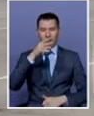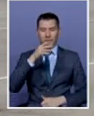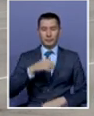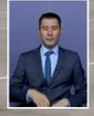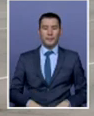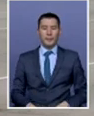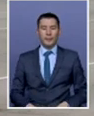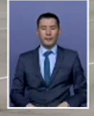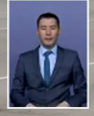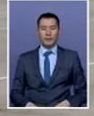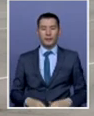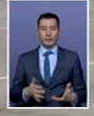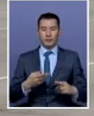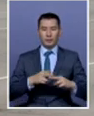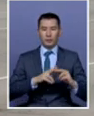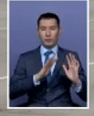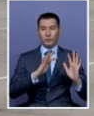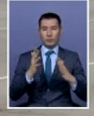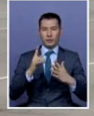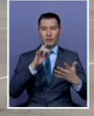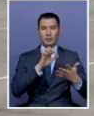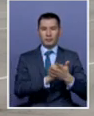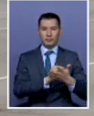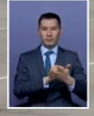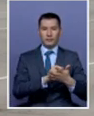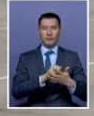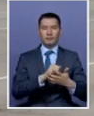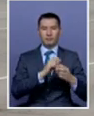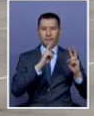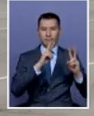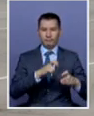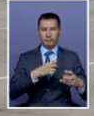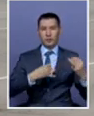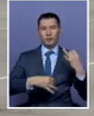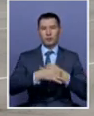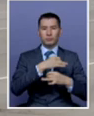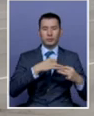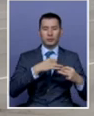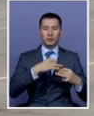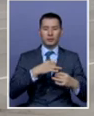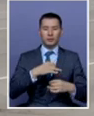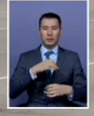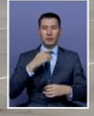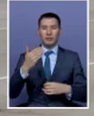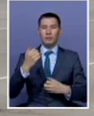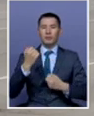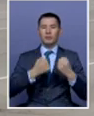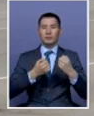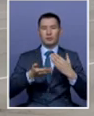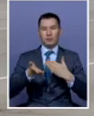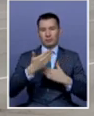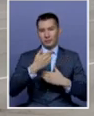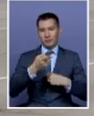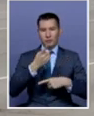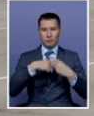очереди. Таких лиц мы выявляем, проводим с ними профилактическую беседу, их машины разворачиваем и ставим в очередь в